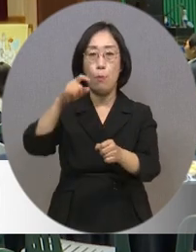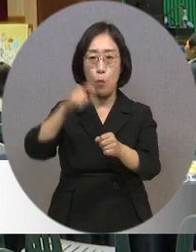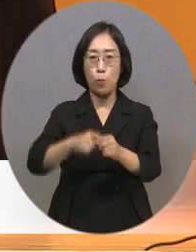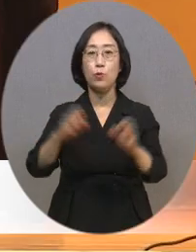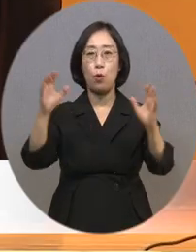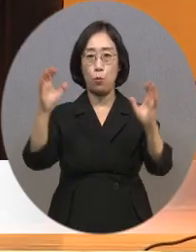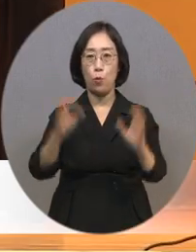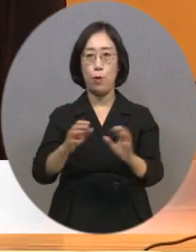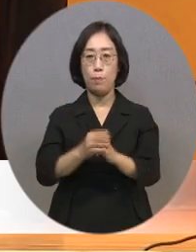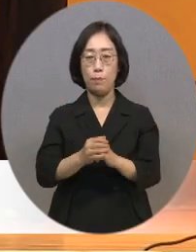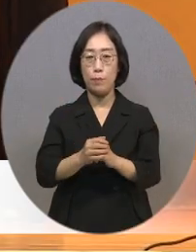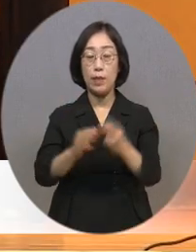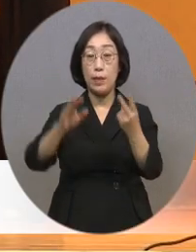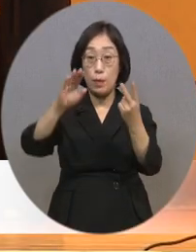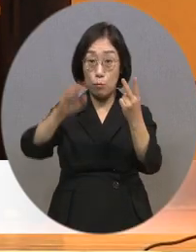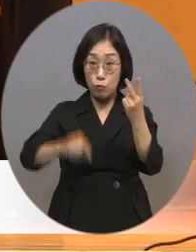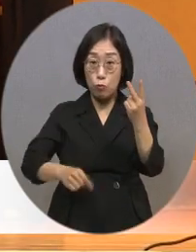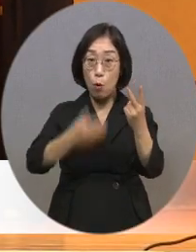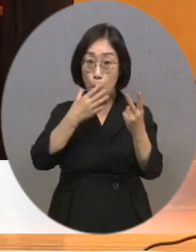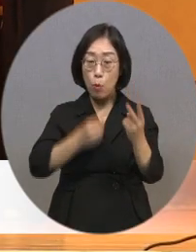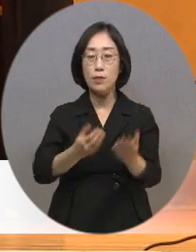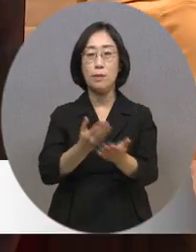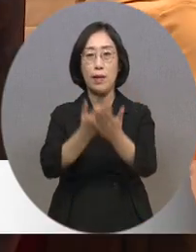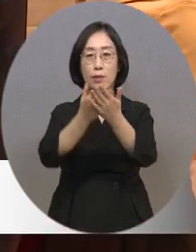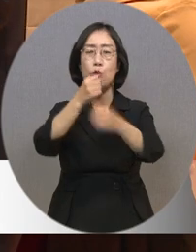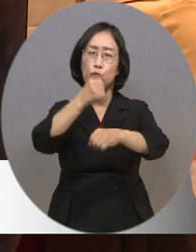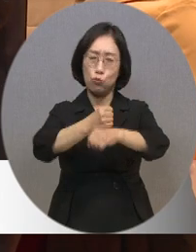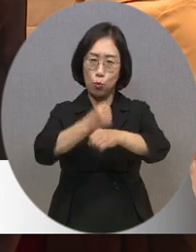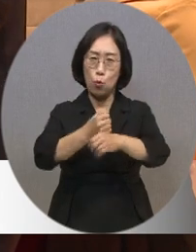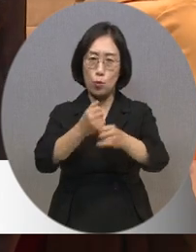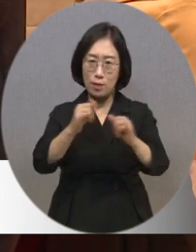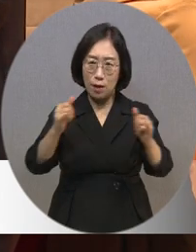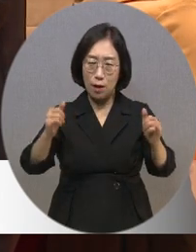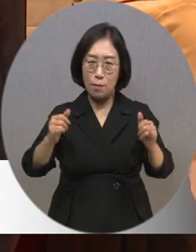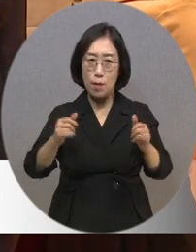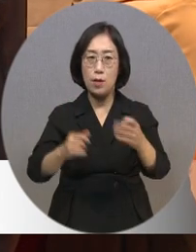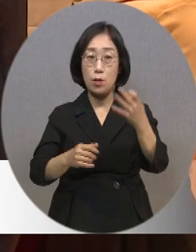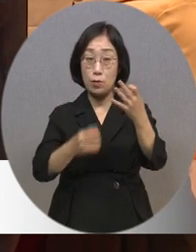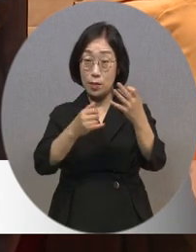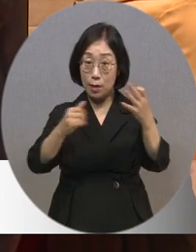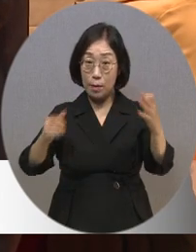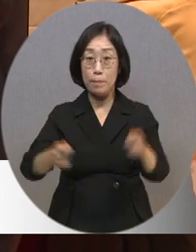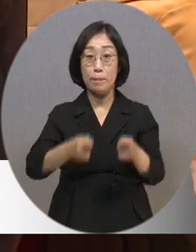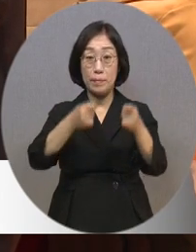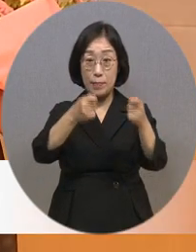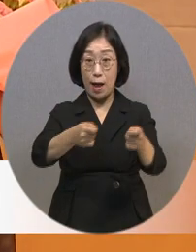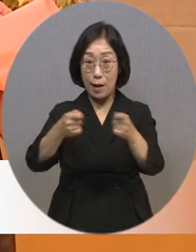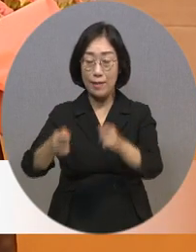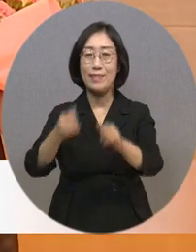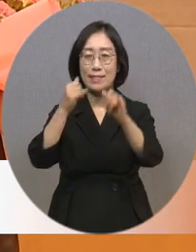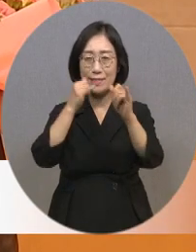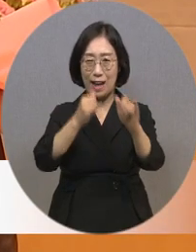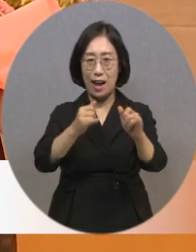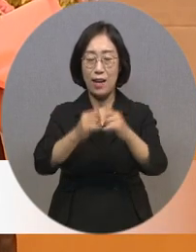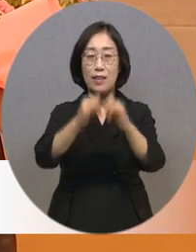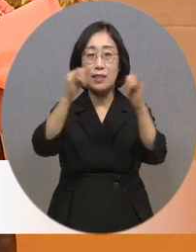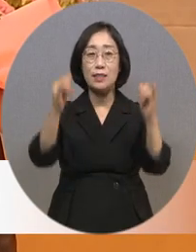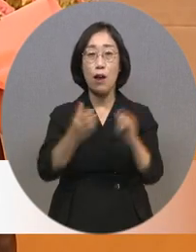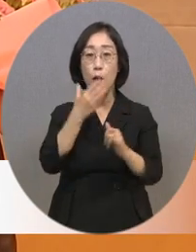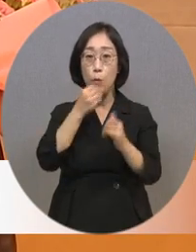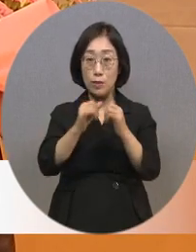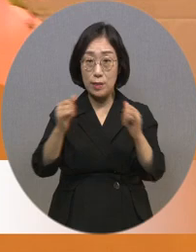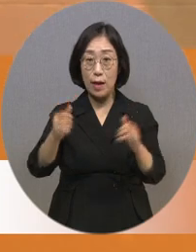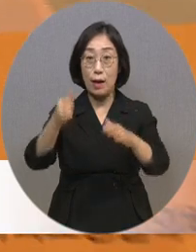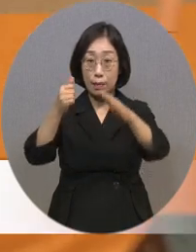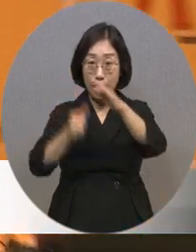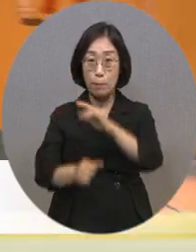마련됐습니다. 2부에서는 복지 발전에 기여한 유공자 14명이 표창을 받았으며 사회복지사 대표